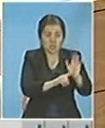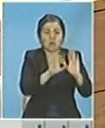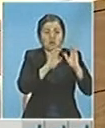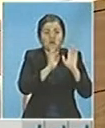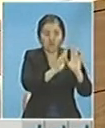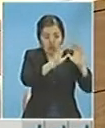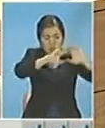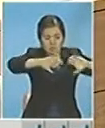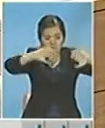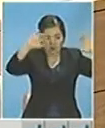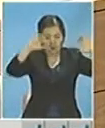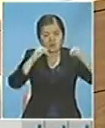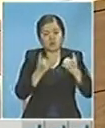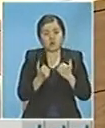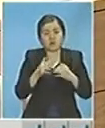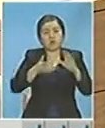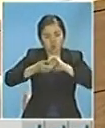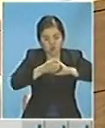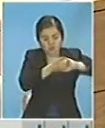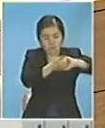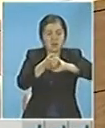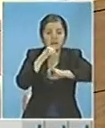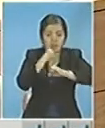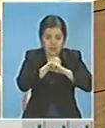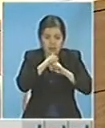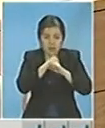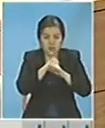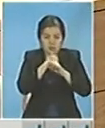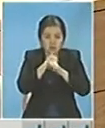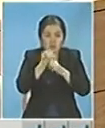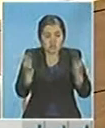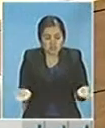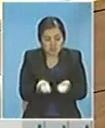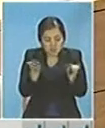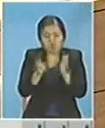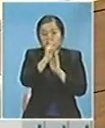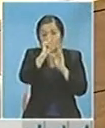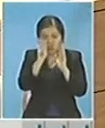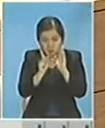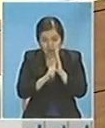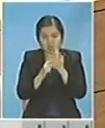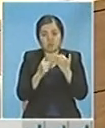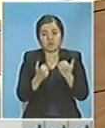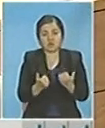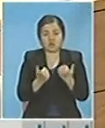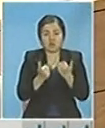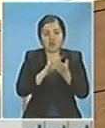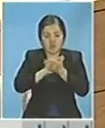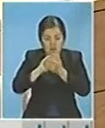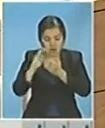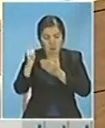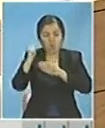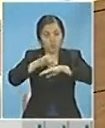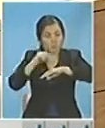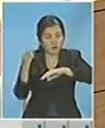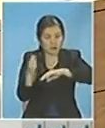ลแล้วก็เราก็จะได้ร่วมมือร่วมใจกันในการที่จะยกร่างกฎหมายนี้ให้เสร็จสิ้นโดยเร็วครับ